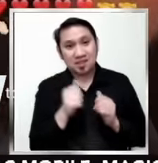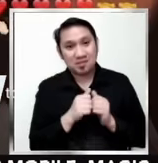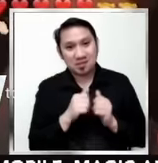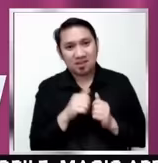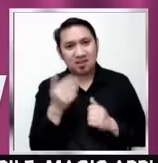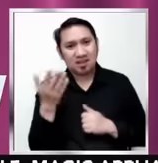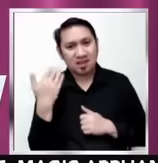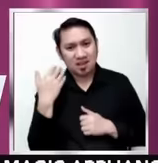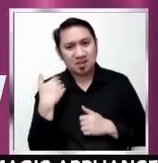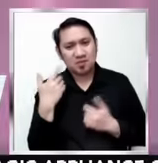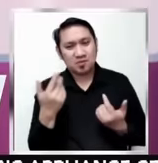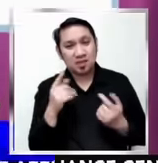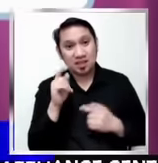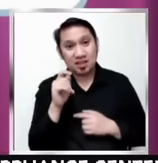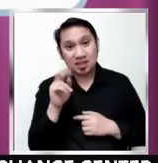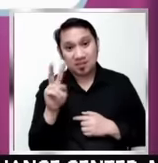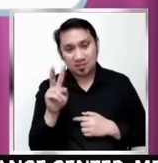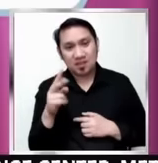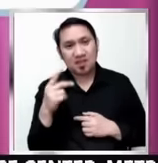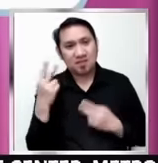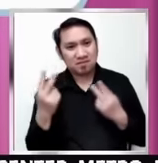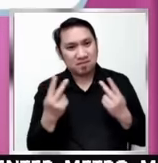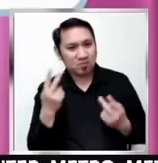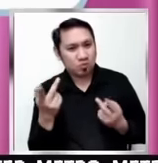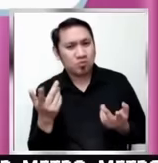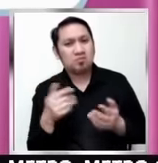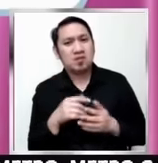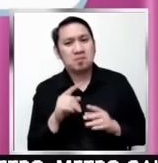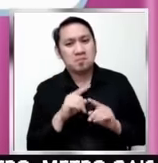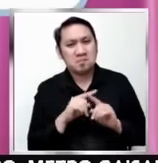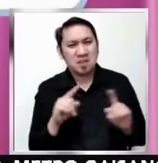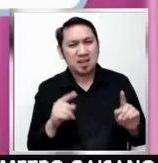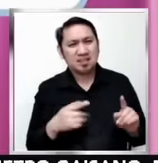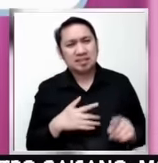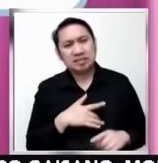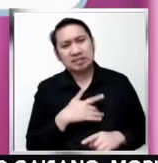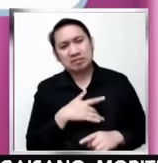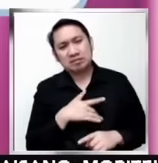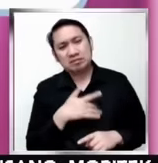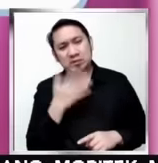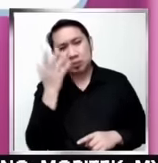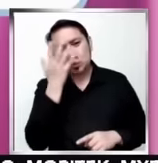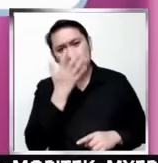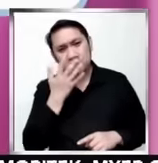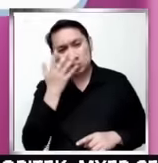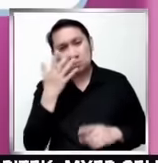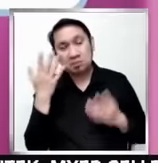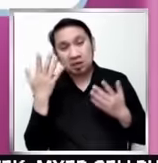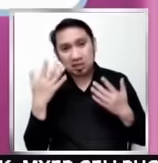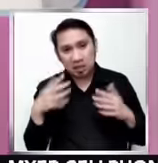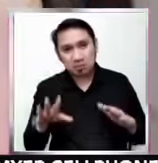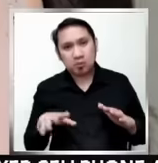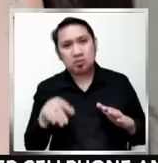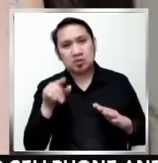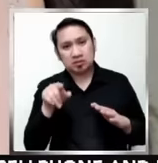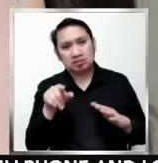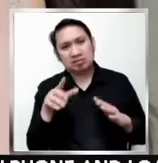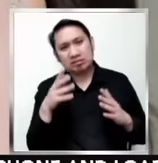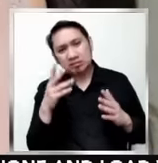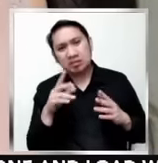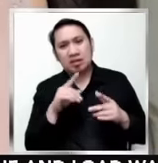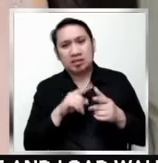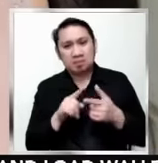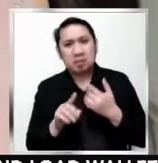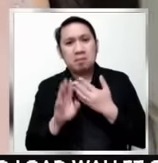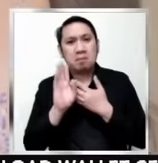TV guesting. Pero sabi ni Michelle, sumama raw ang kanyang pakiramdam pagkatapos ng guesting kaya bumalik na siya sa hotel. Aubrey